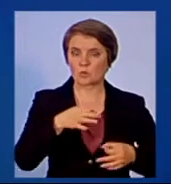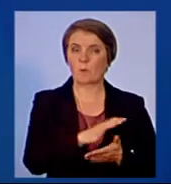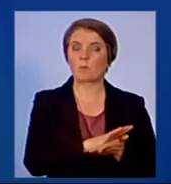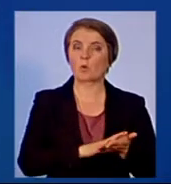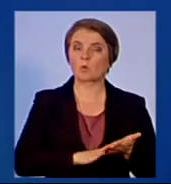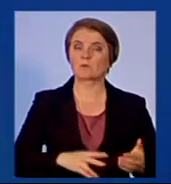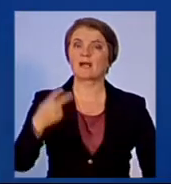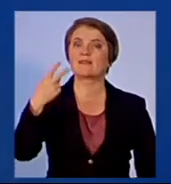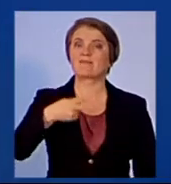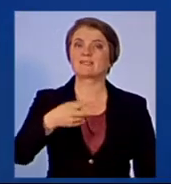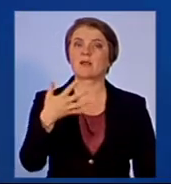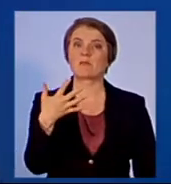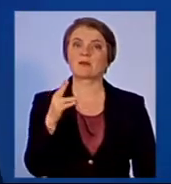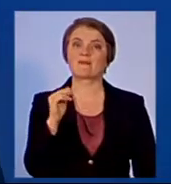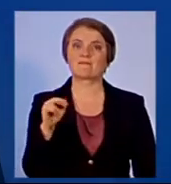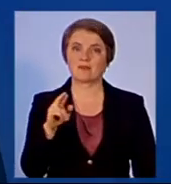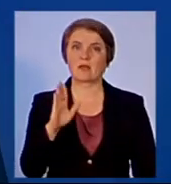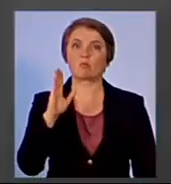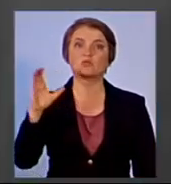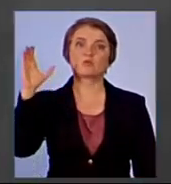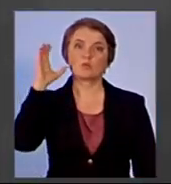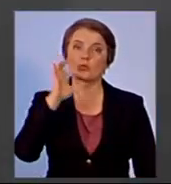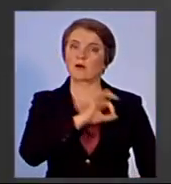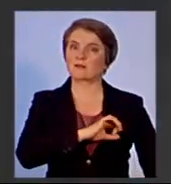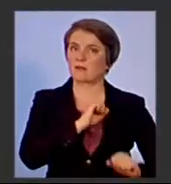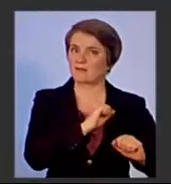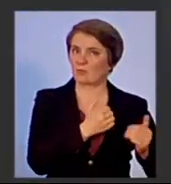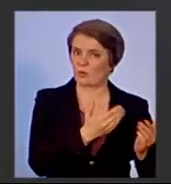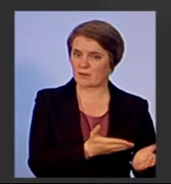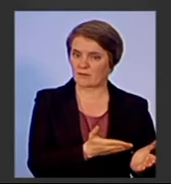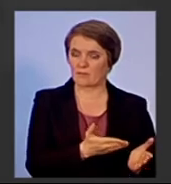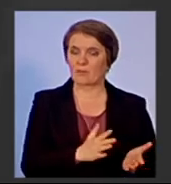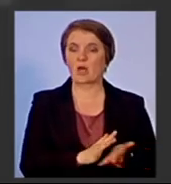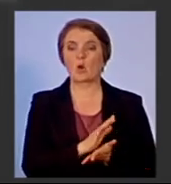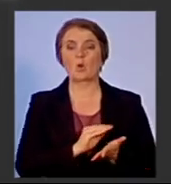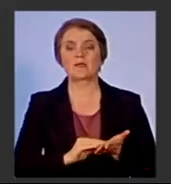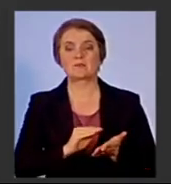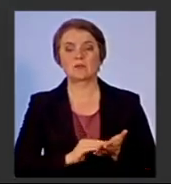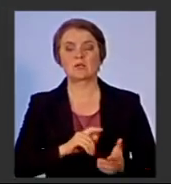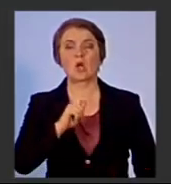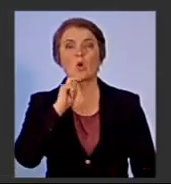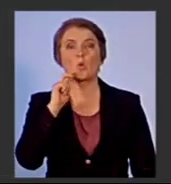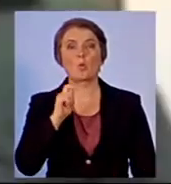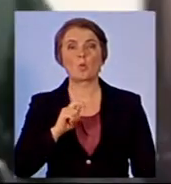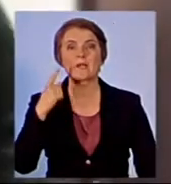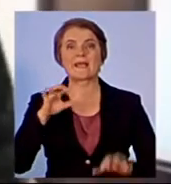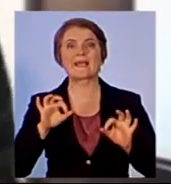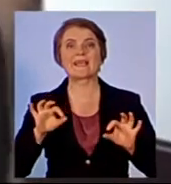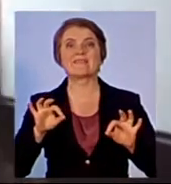докази сторони захисту. Кореспондента «Укрінформу» Романа Сущенка російські силовики затримали у